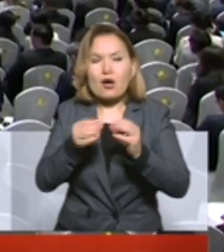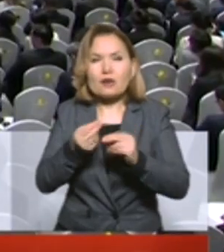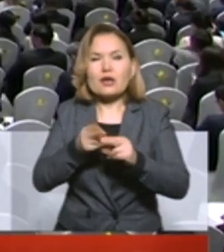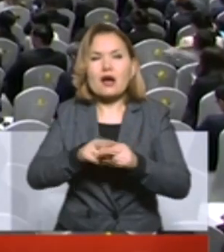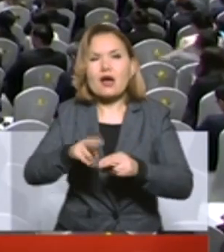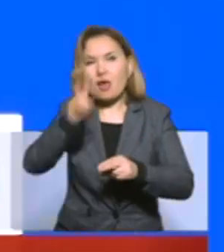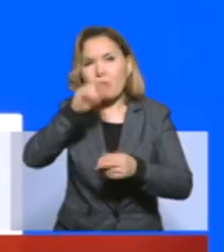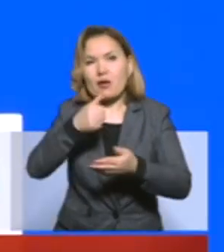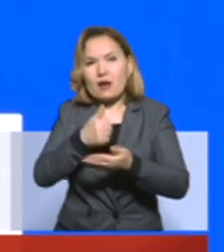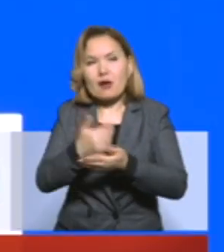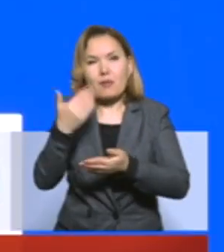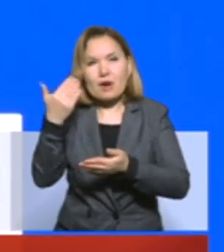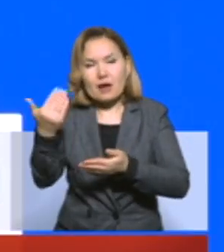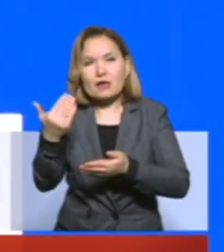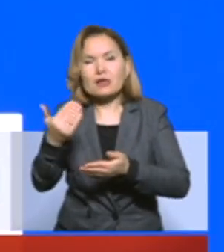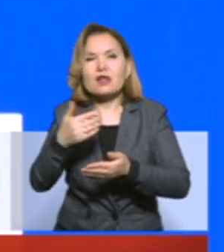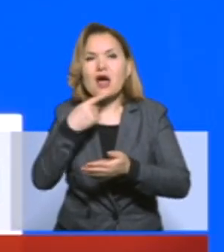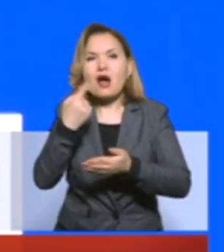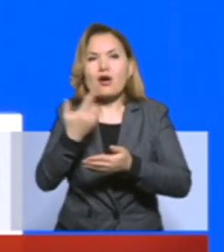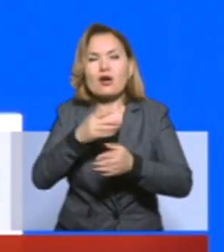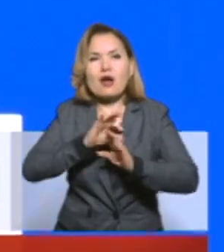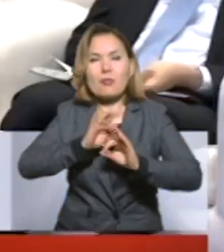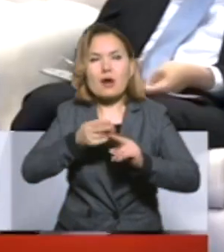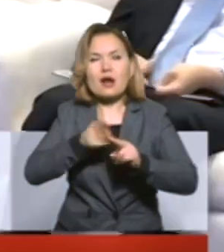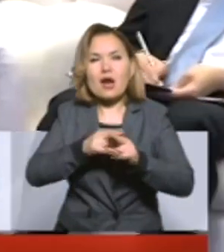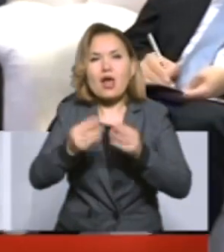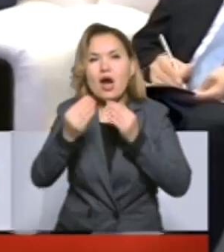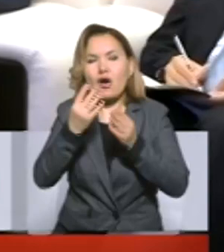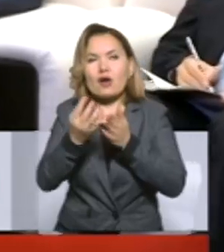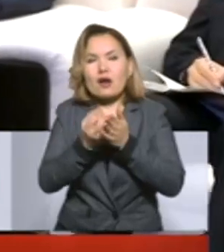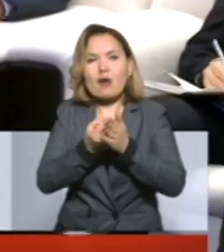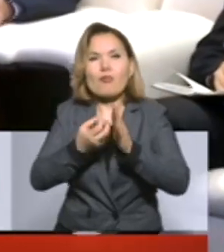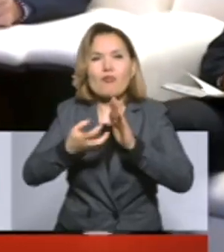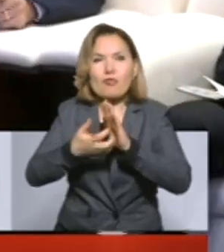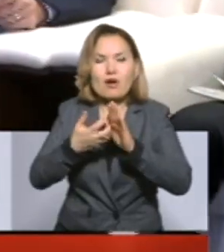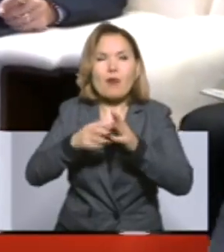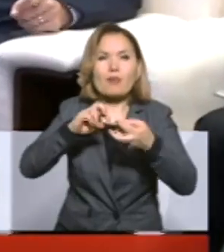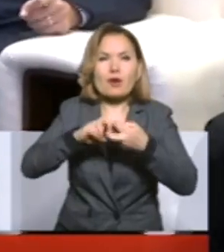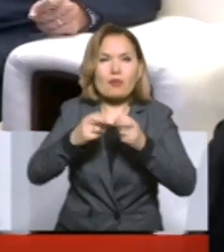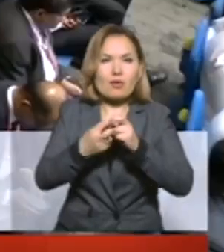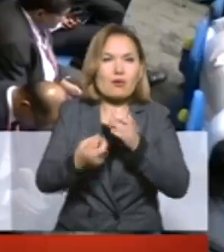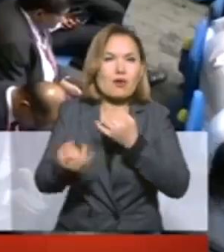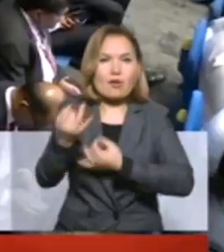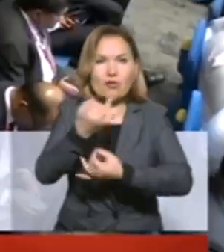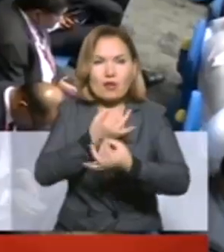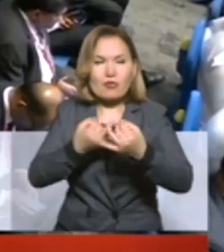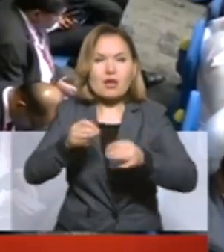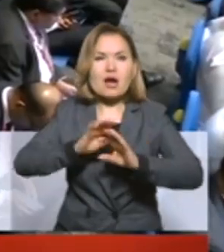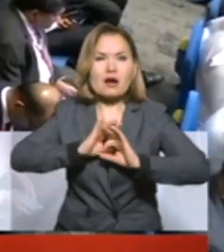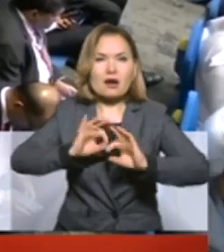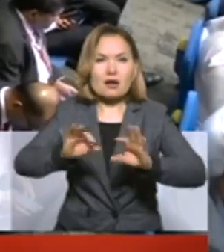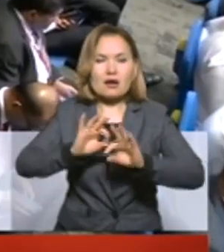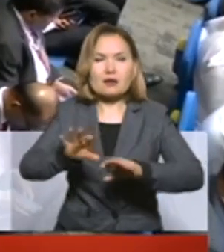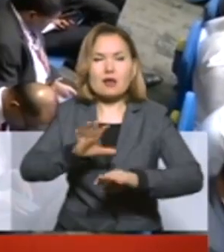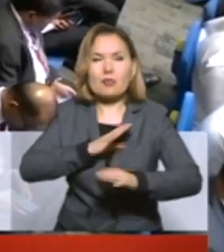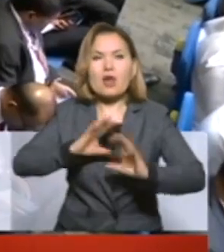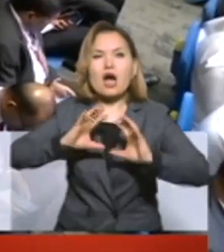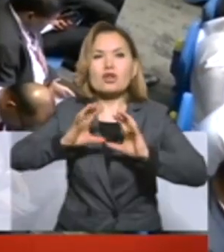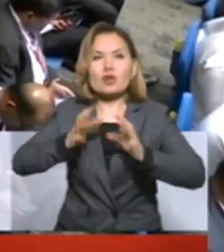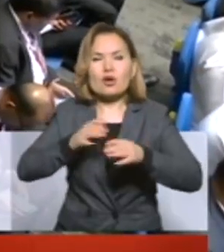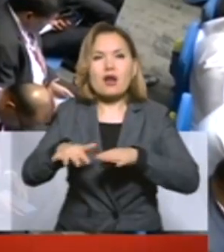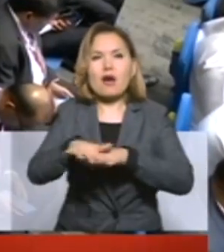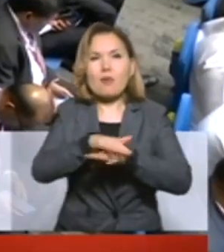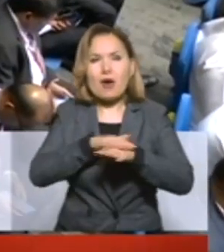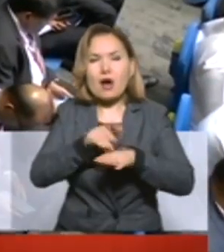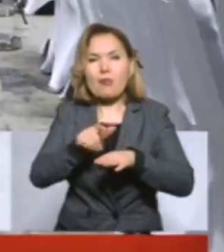жұртын толғандырып отырған тағы бір маңызды мәселе азық-түлік тапшылығына көптің назарын аударды. Дүние жүзі